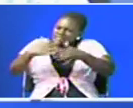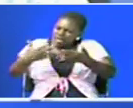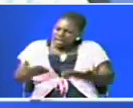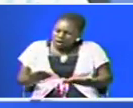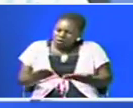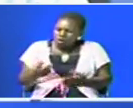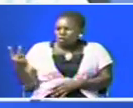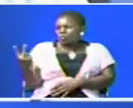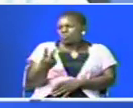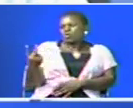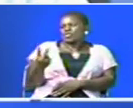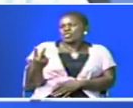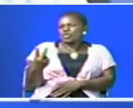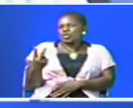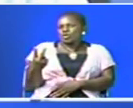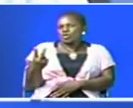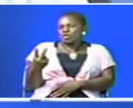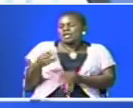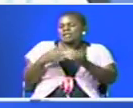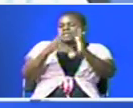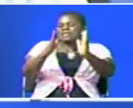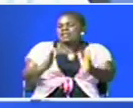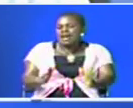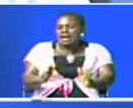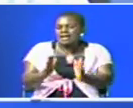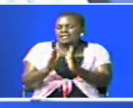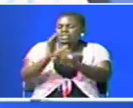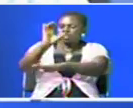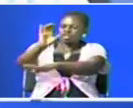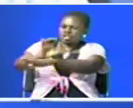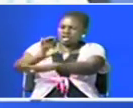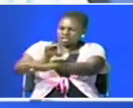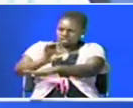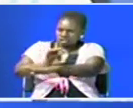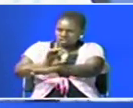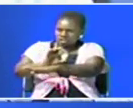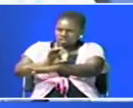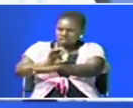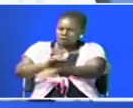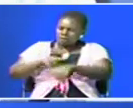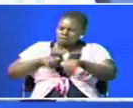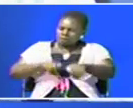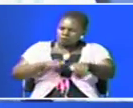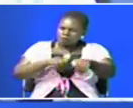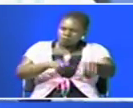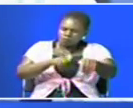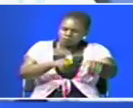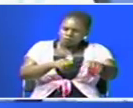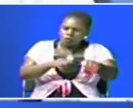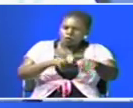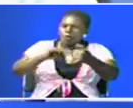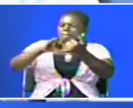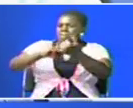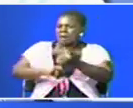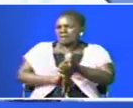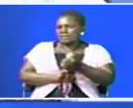hawa wasimamizi wa dini, viongozi wa dini, wawe watakuwa wakizifuatilia ndoa.